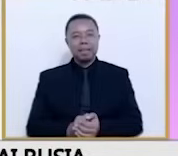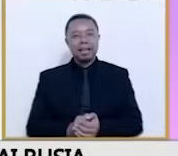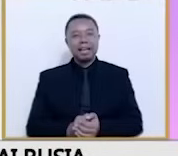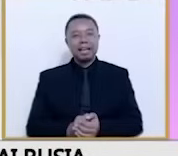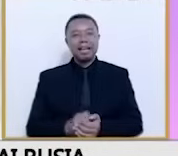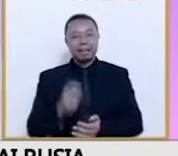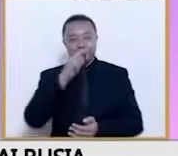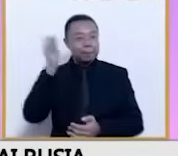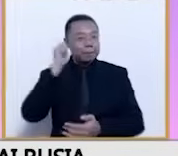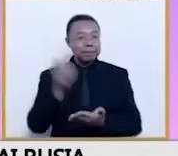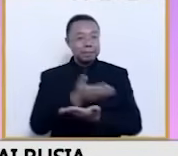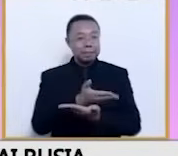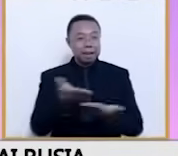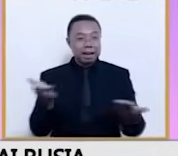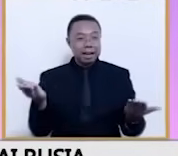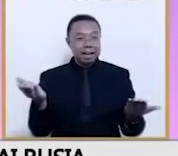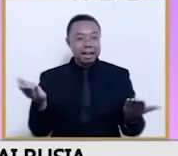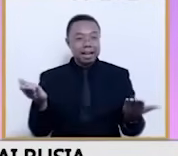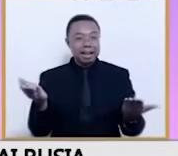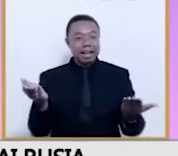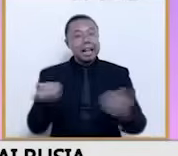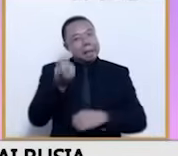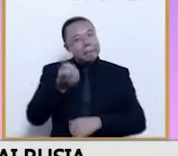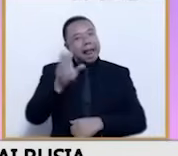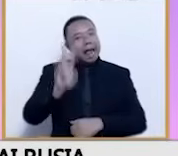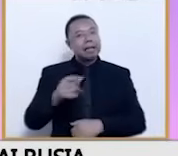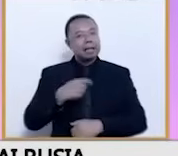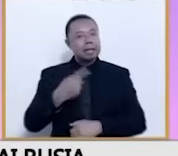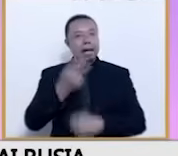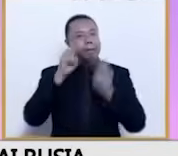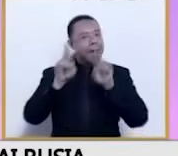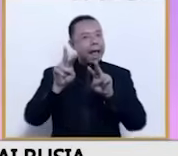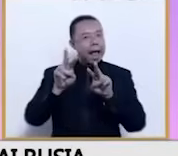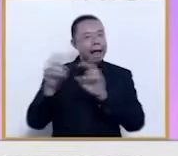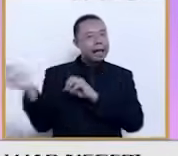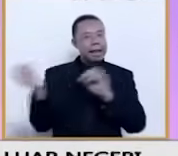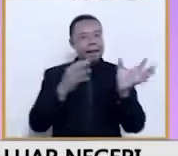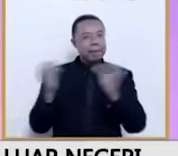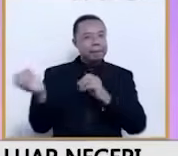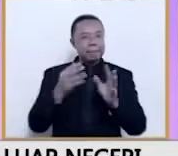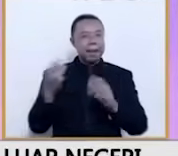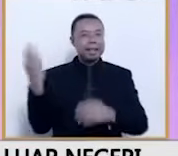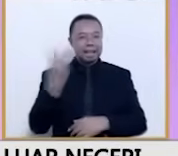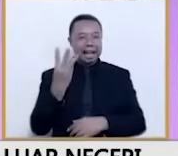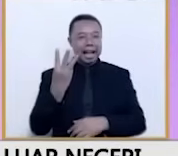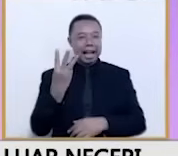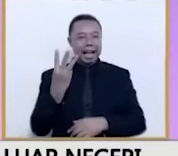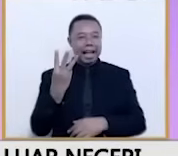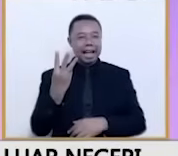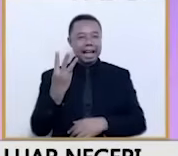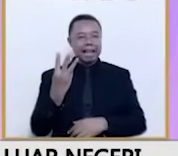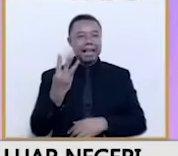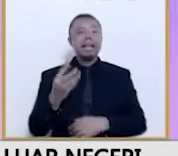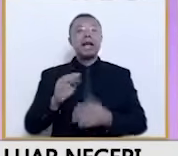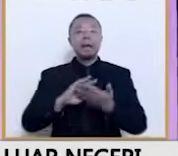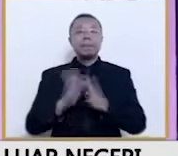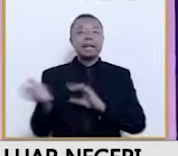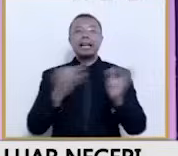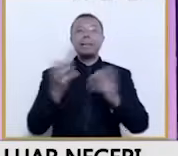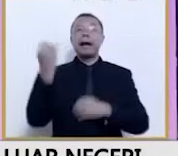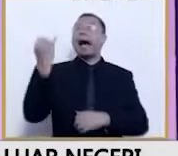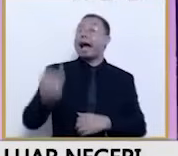Baik, hadirin dan pemirsa, sesaat lagi kita akan menyaksikan jalannya debat ketiga yang menjadi